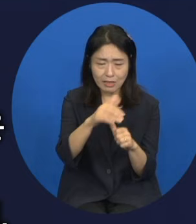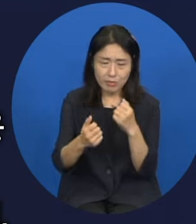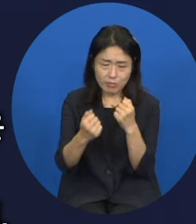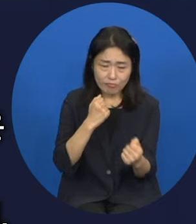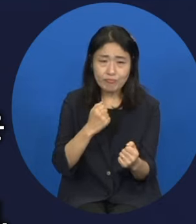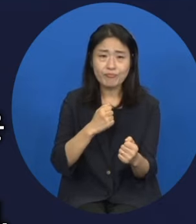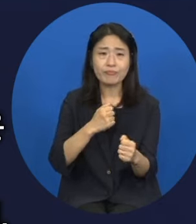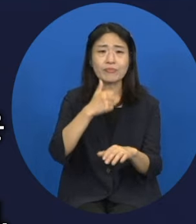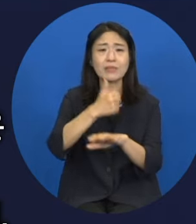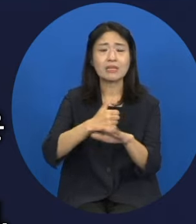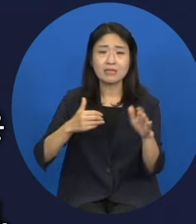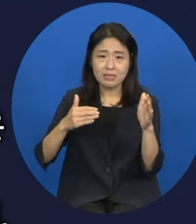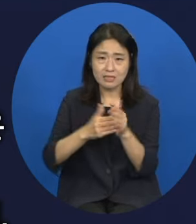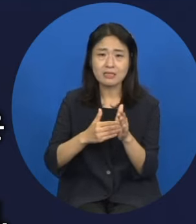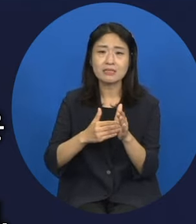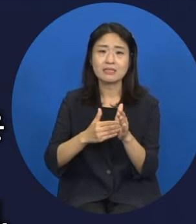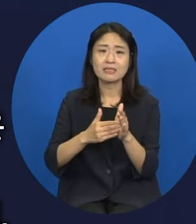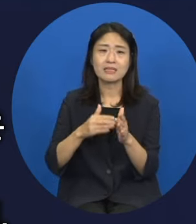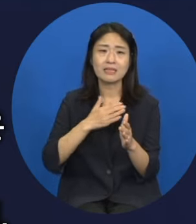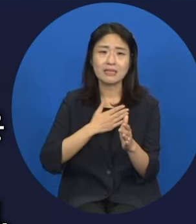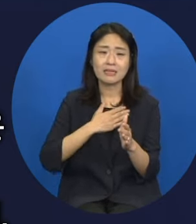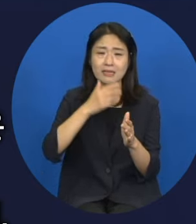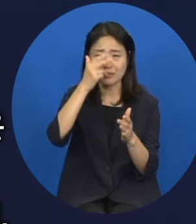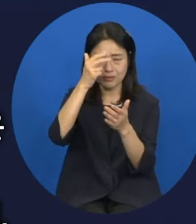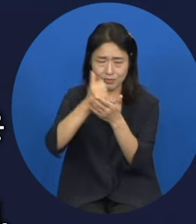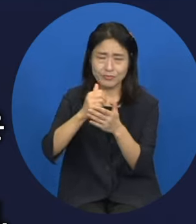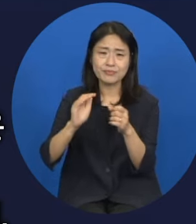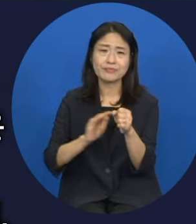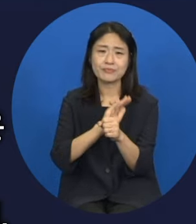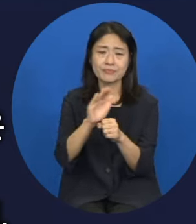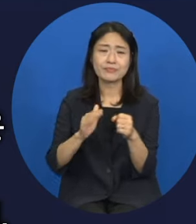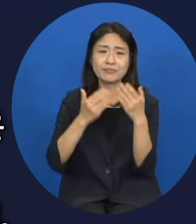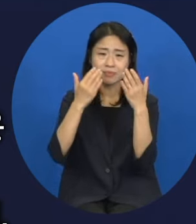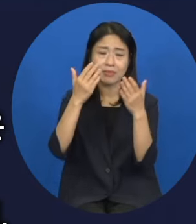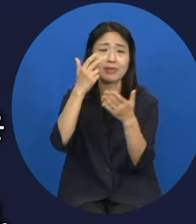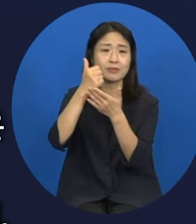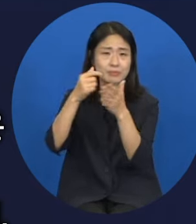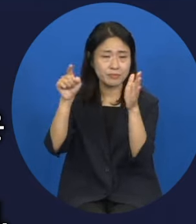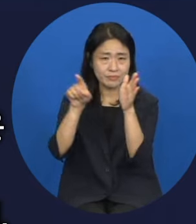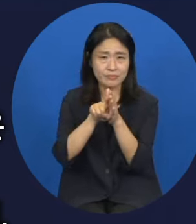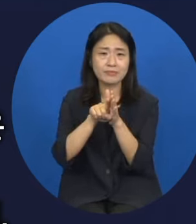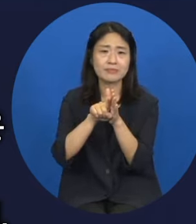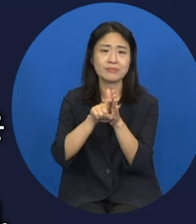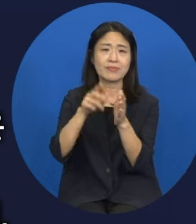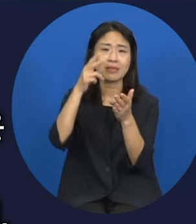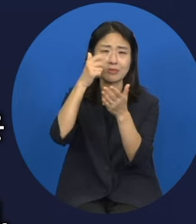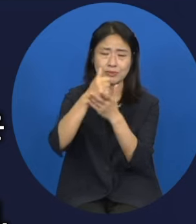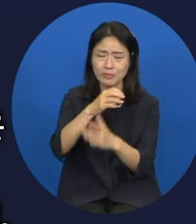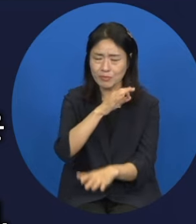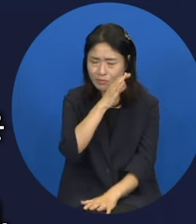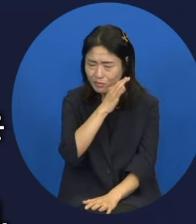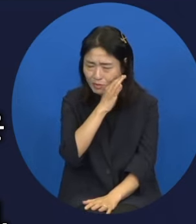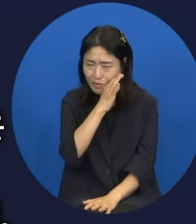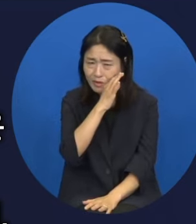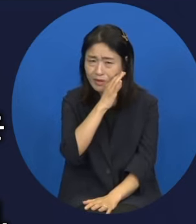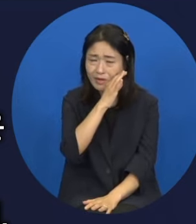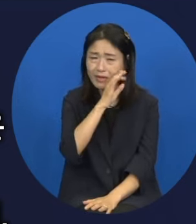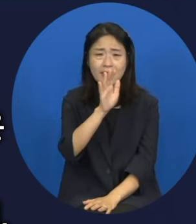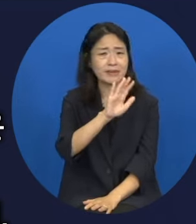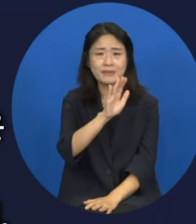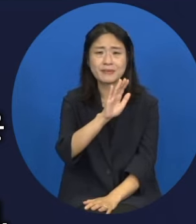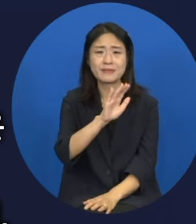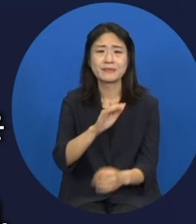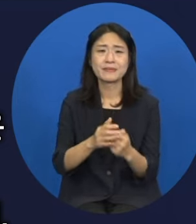끝까지 내가 주님을 사랑하고 주님을 믿고 주님을 부끄러워하지 않겠습니다 라고